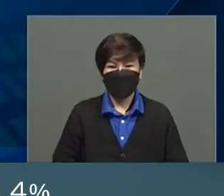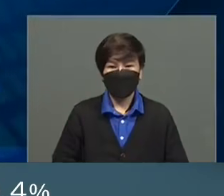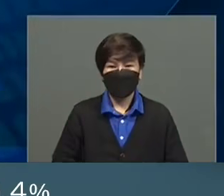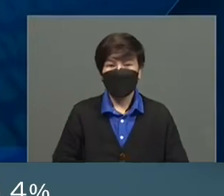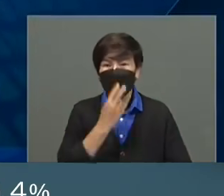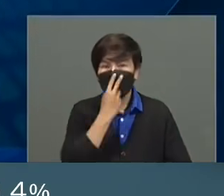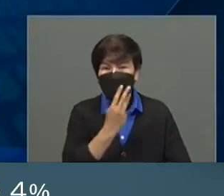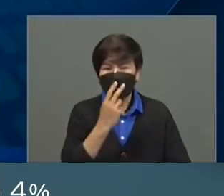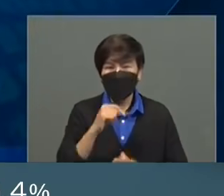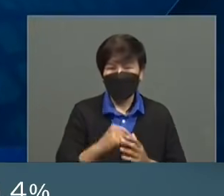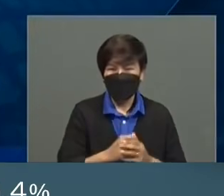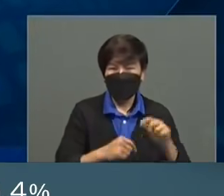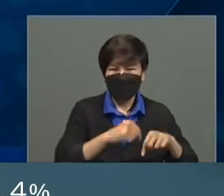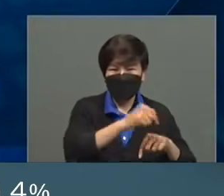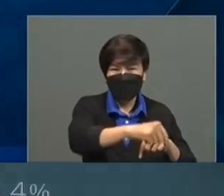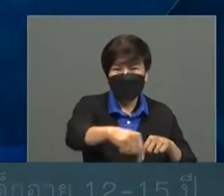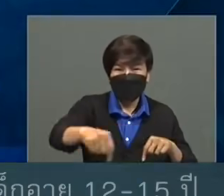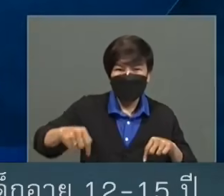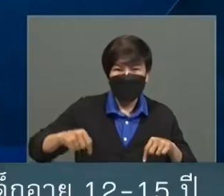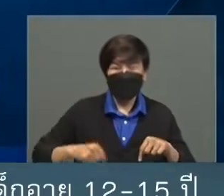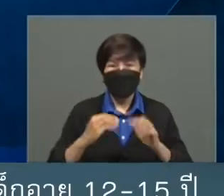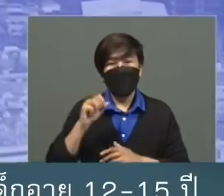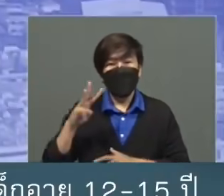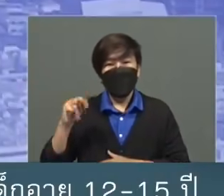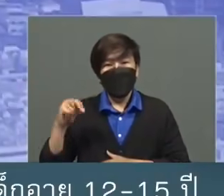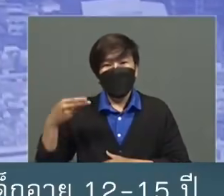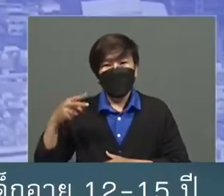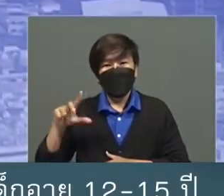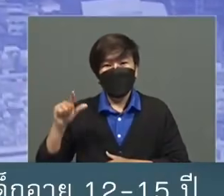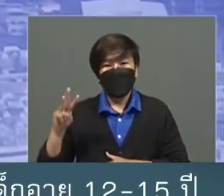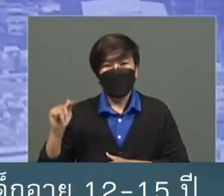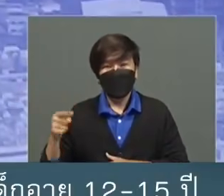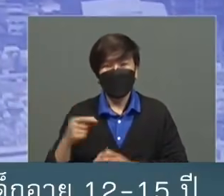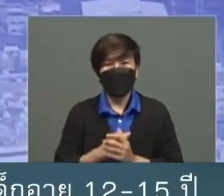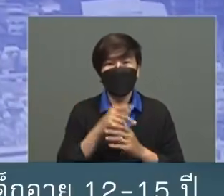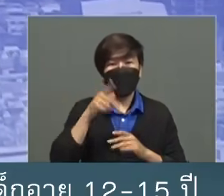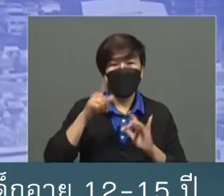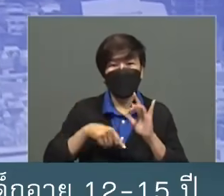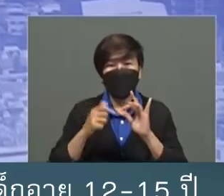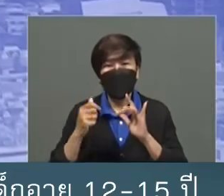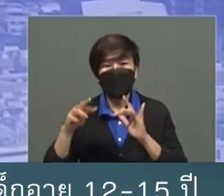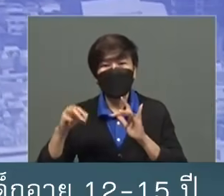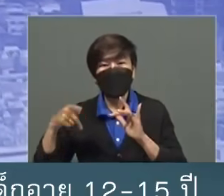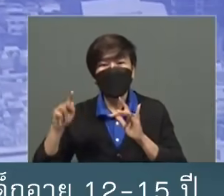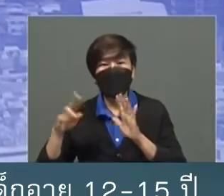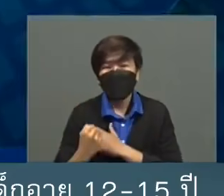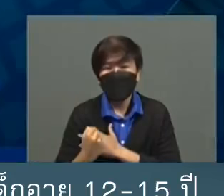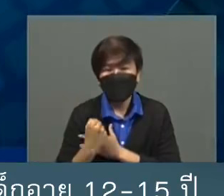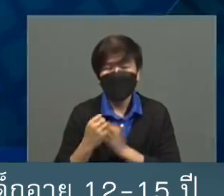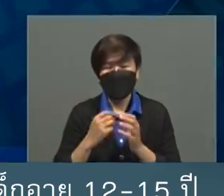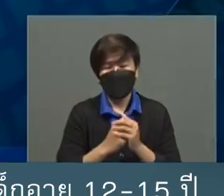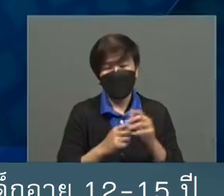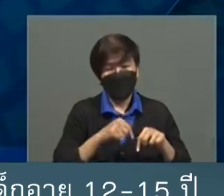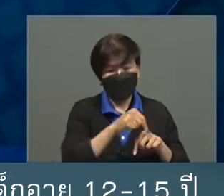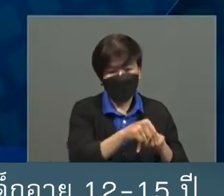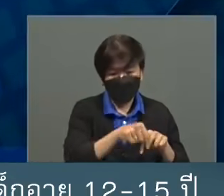เป็นกลุ่มก้อนในชุมชนเขตคลองเตยปทุมวันสวนหลวงส่วนการระบาดในที่ทำงานพนักงานบริษัทในเขตสา